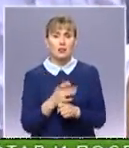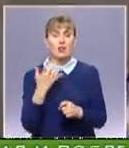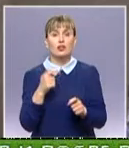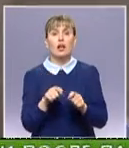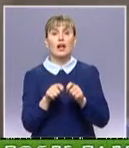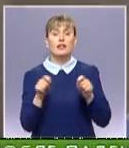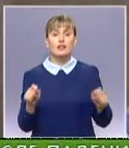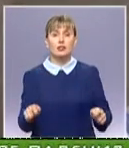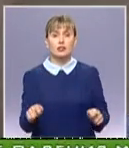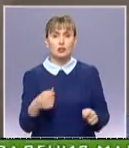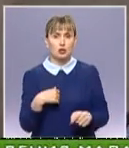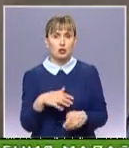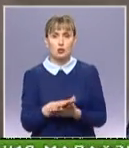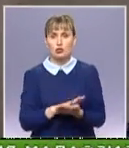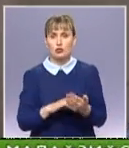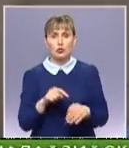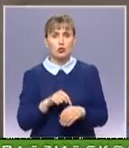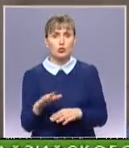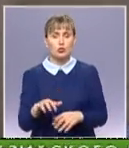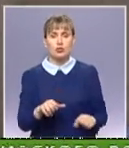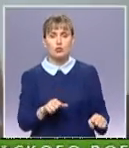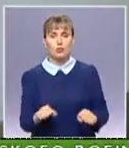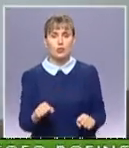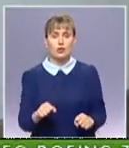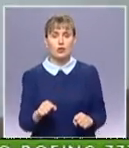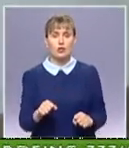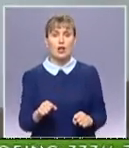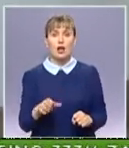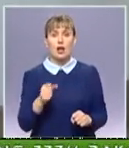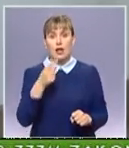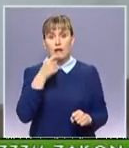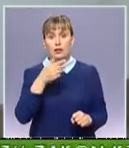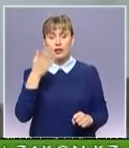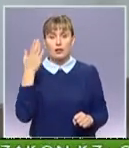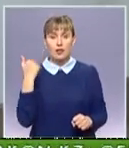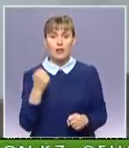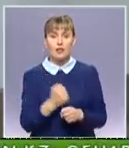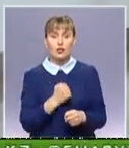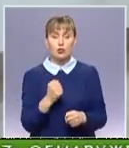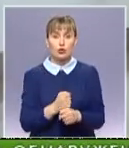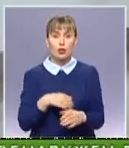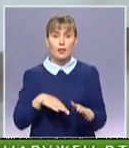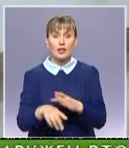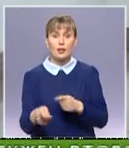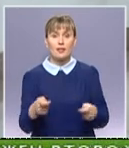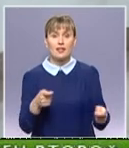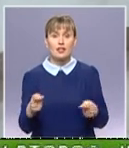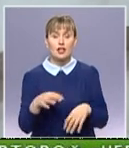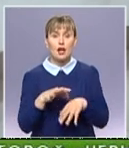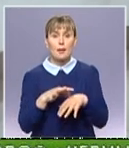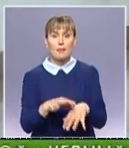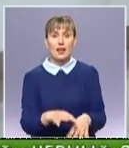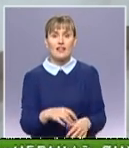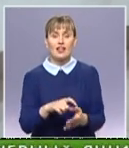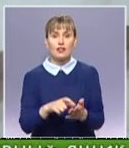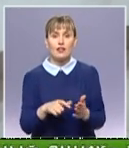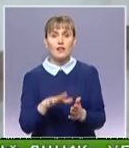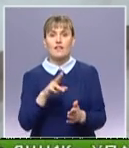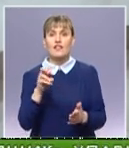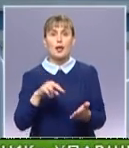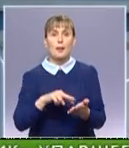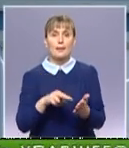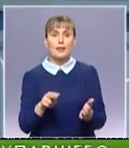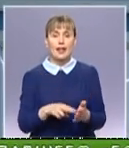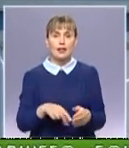открыли. Я не чувствую никаких вибраций от метро. А накануне сотрудники алматинского метрополитена провели на объекте внеплановую проверку